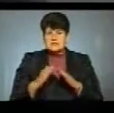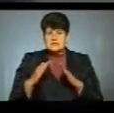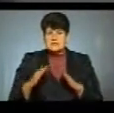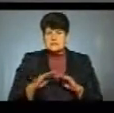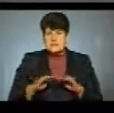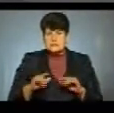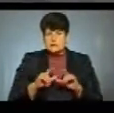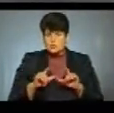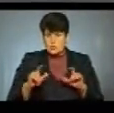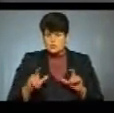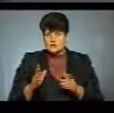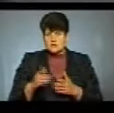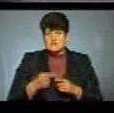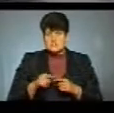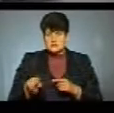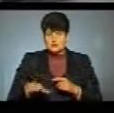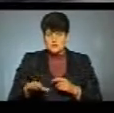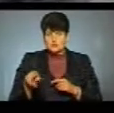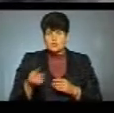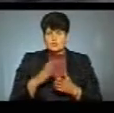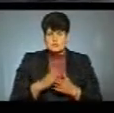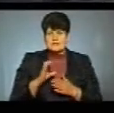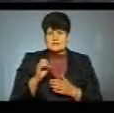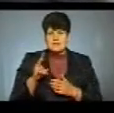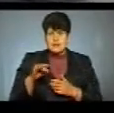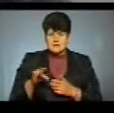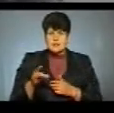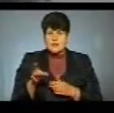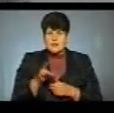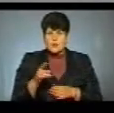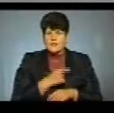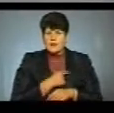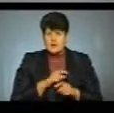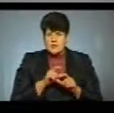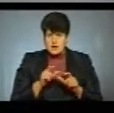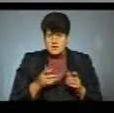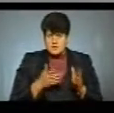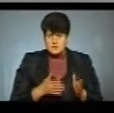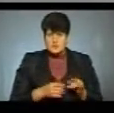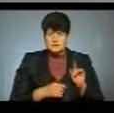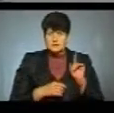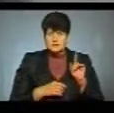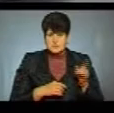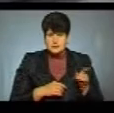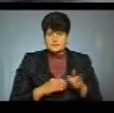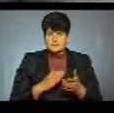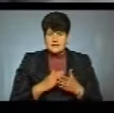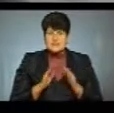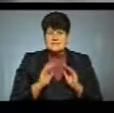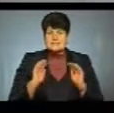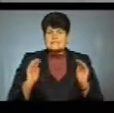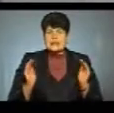цій стороні. Тут розташована Скалацька комунальна районна лікарня. Там знаходиться